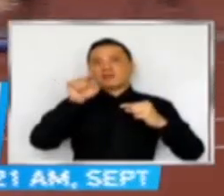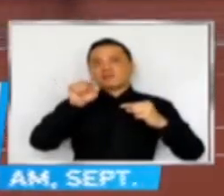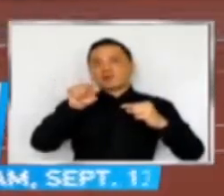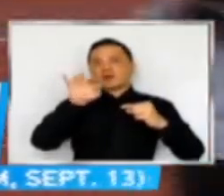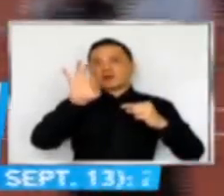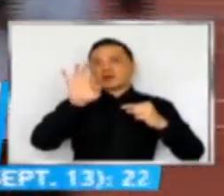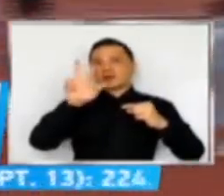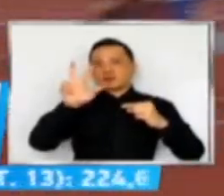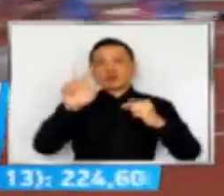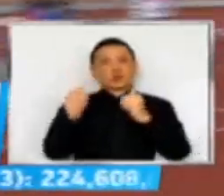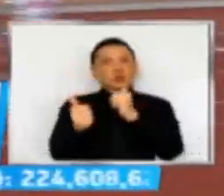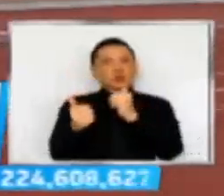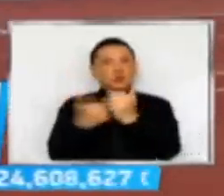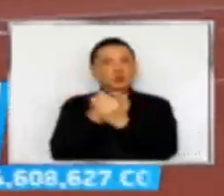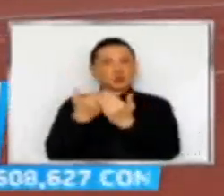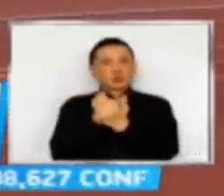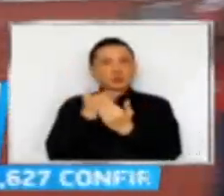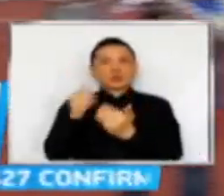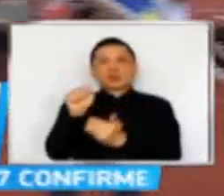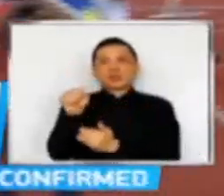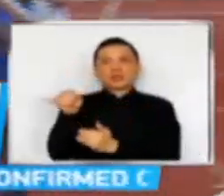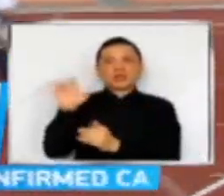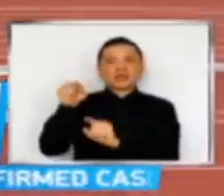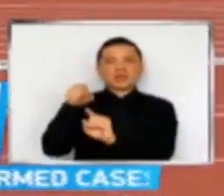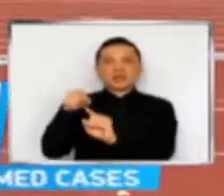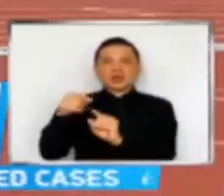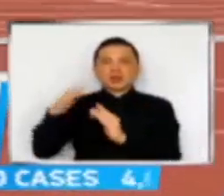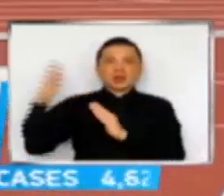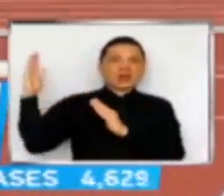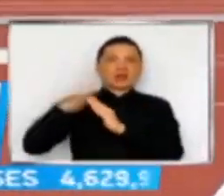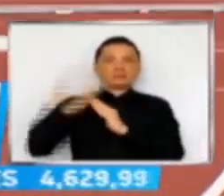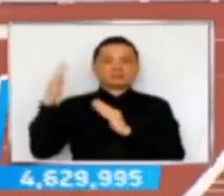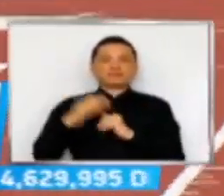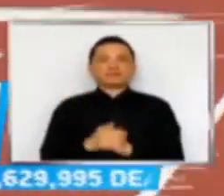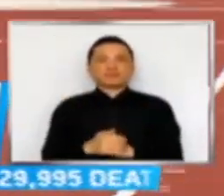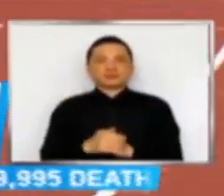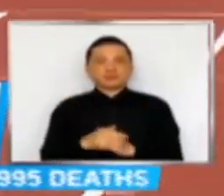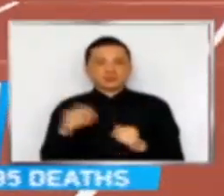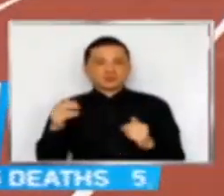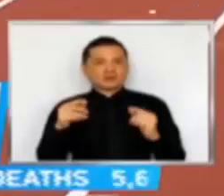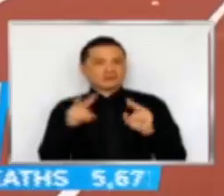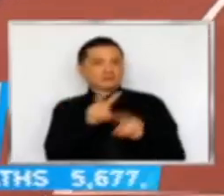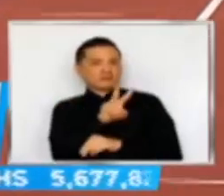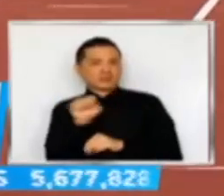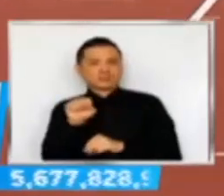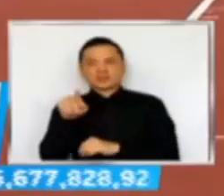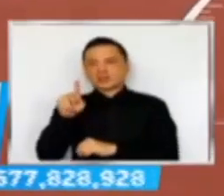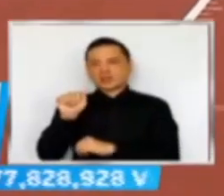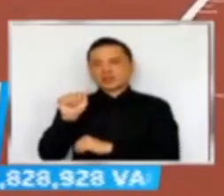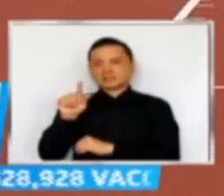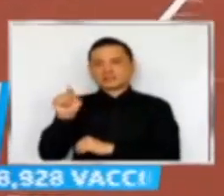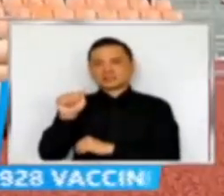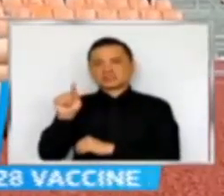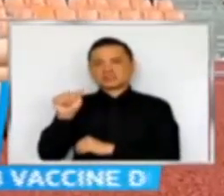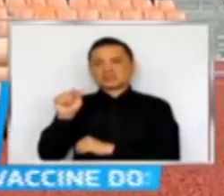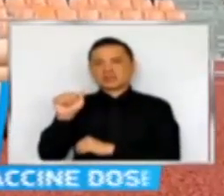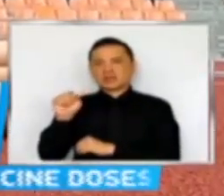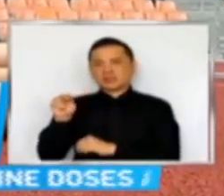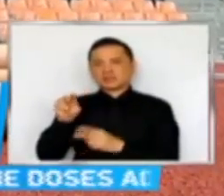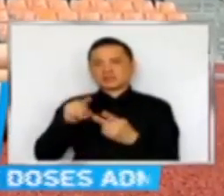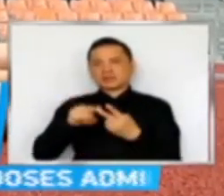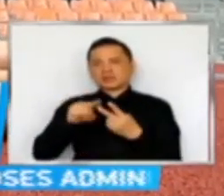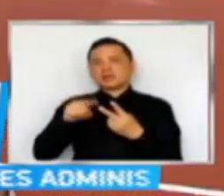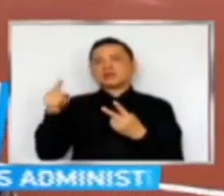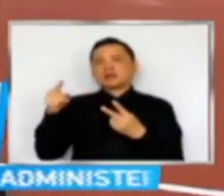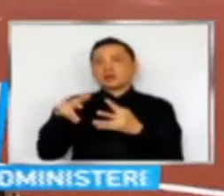record mula sa dating 5.92 meters ng pambato ng Kazakhstan. Amerika ang nakakuha ng silver at sa Turkey ng punta